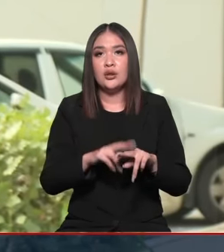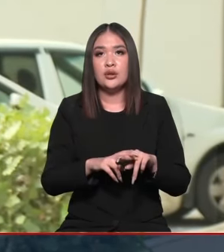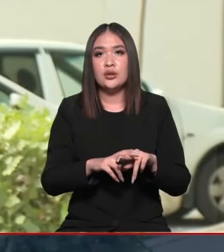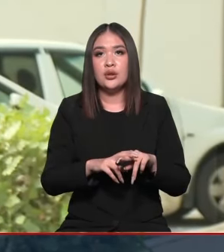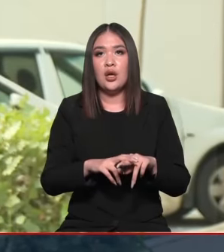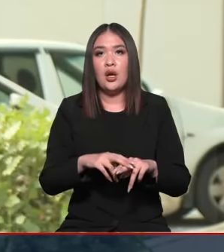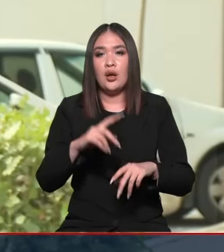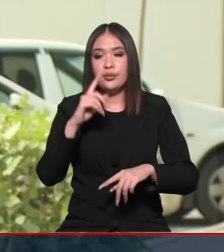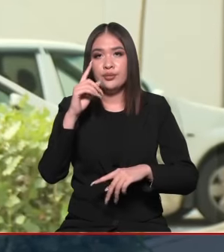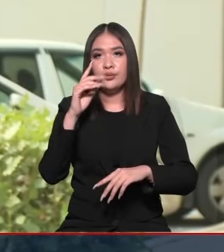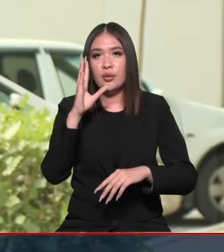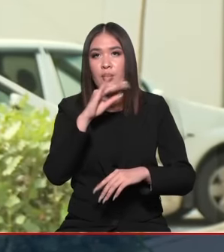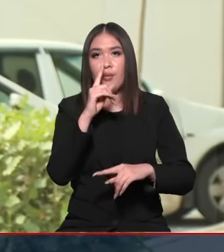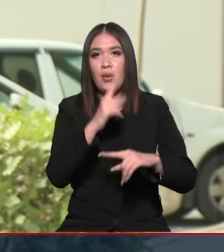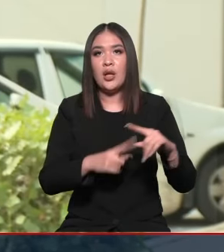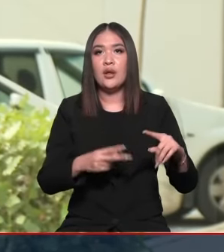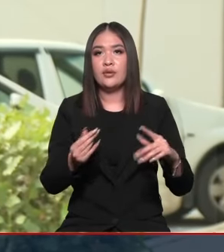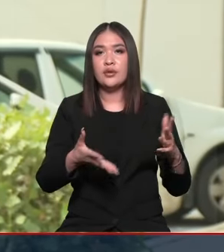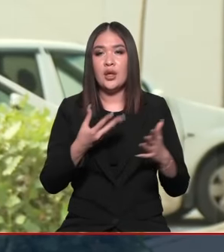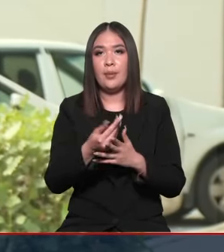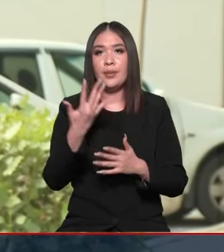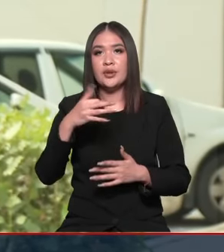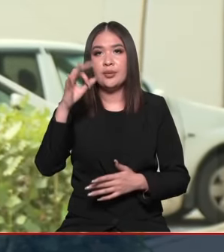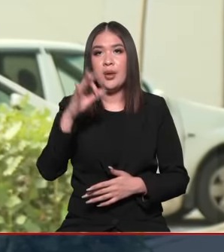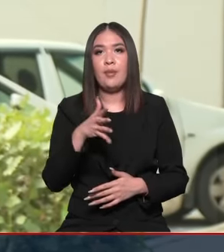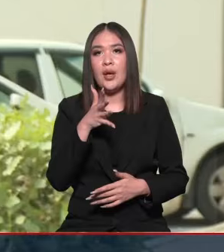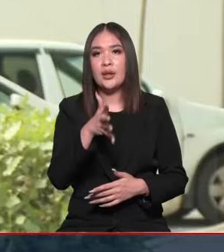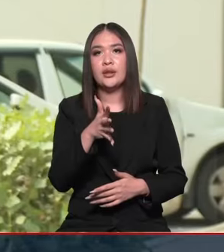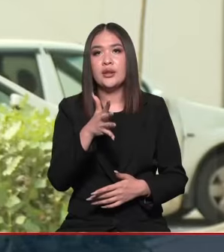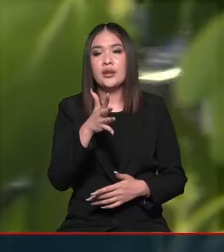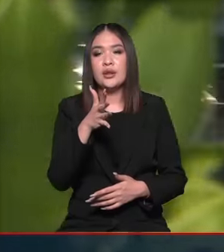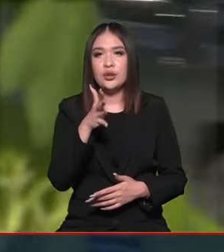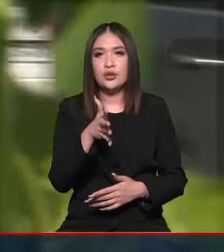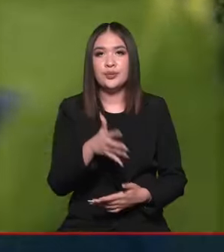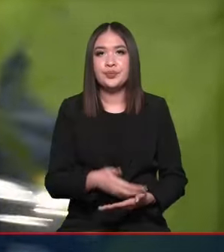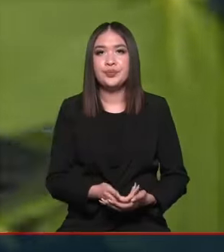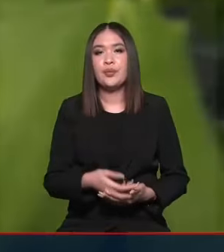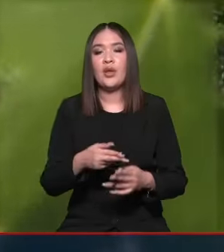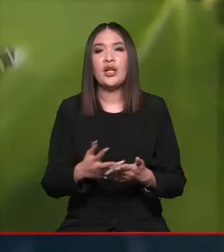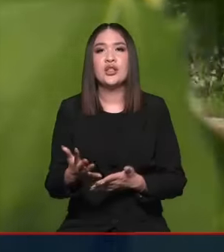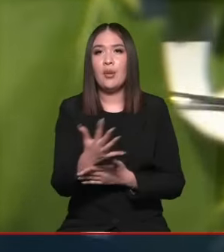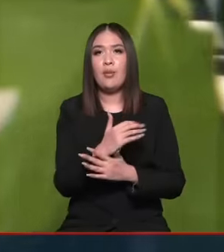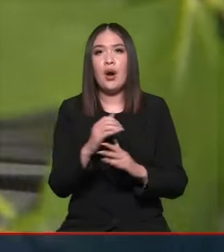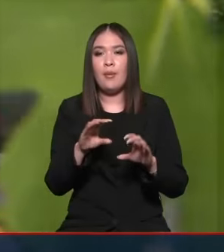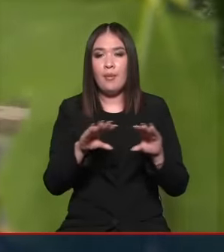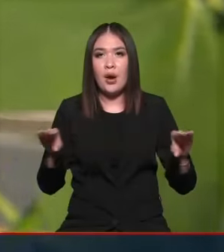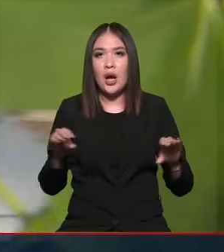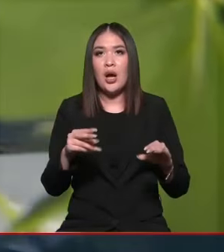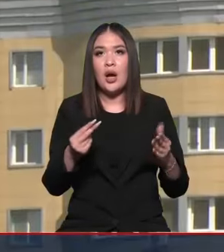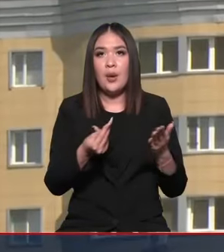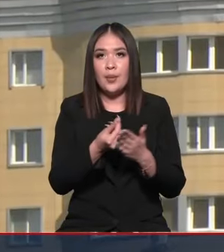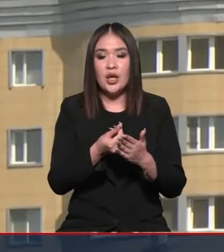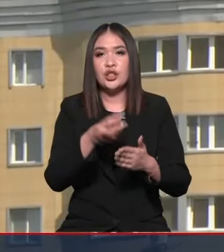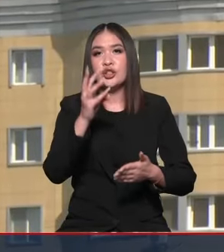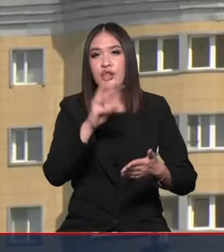оплатить половину, 50% от этой суммы. То есть 5538 тенге. Собранные из парковочных платежей и штрафов деньги,